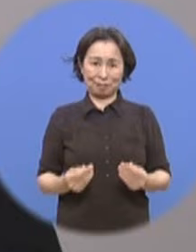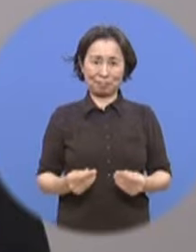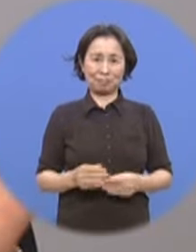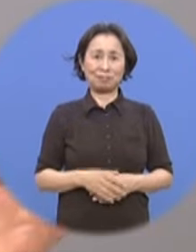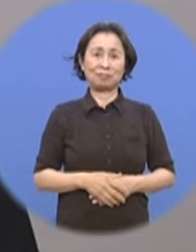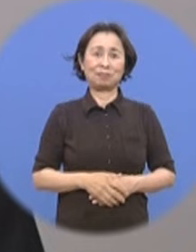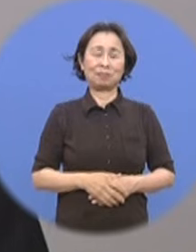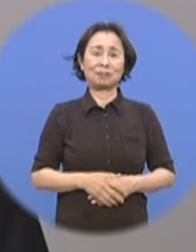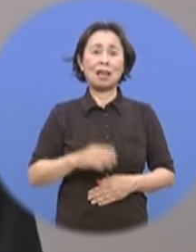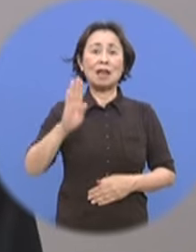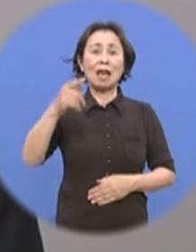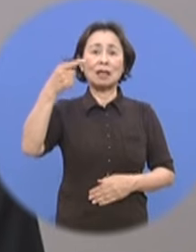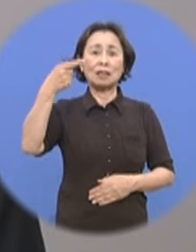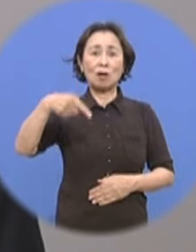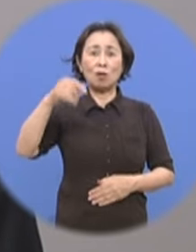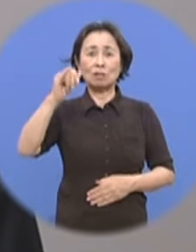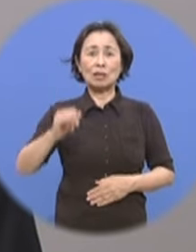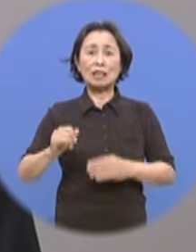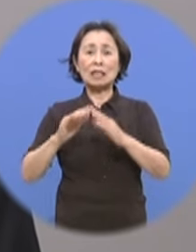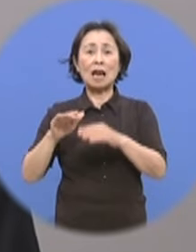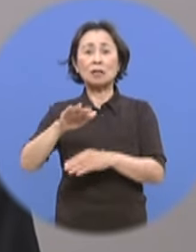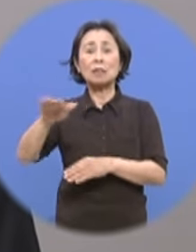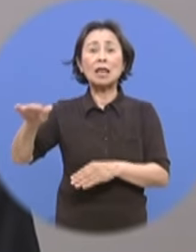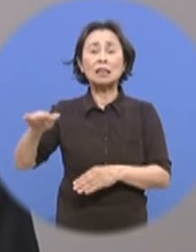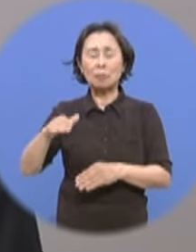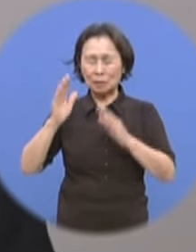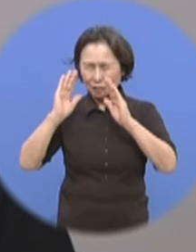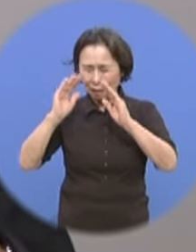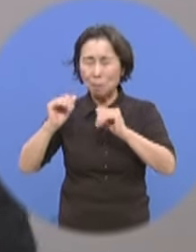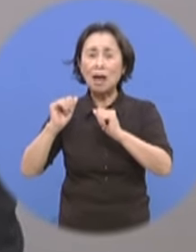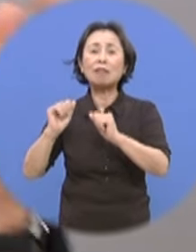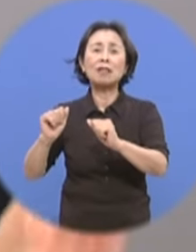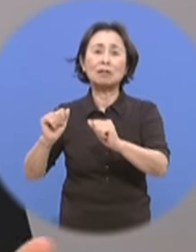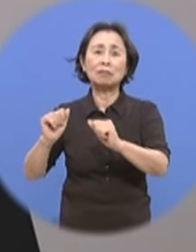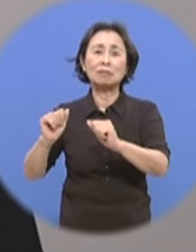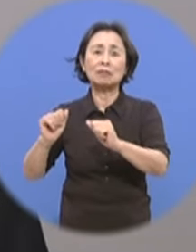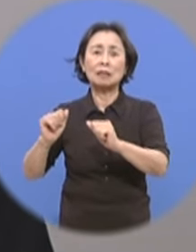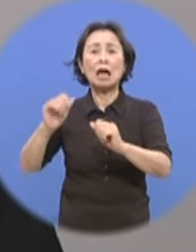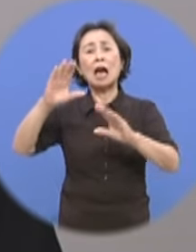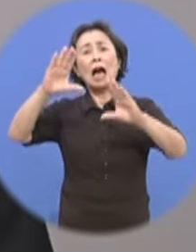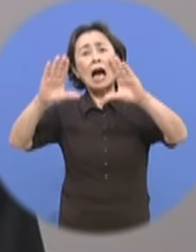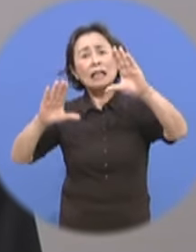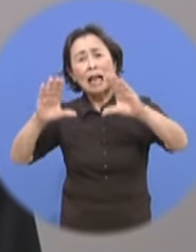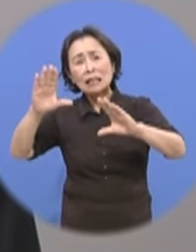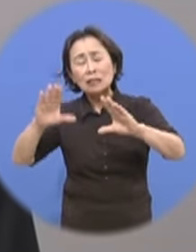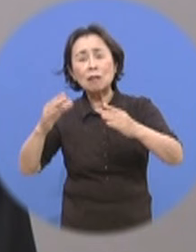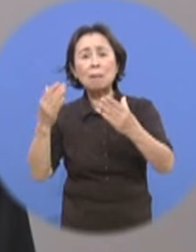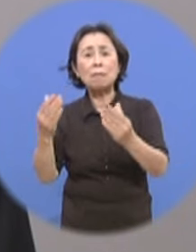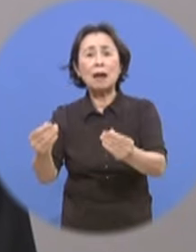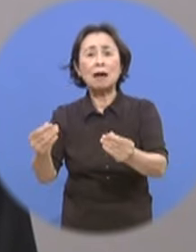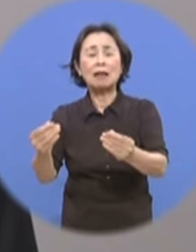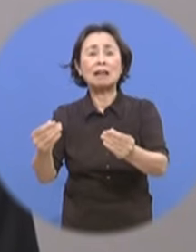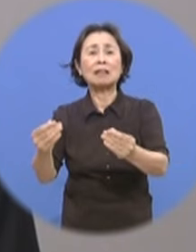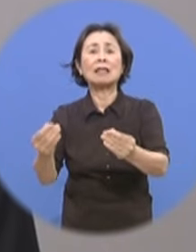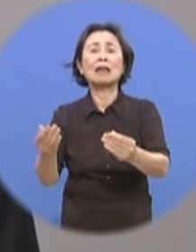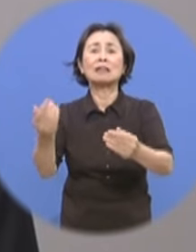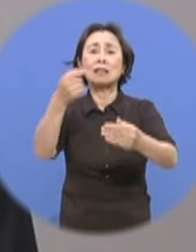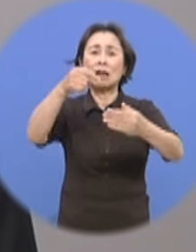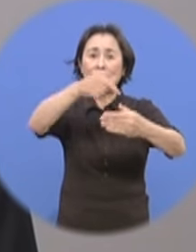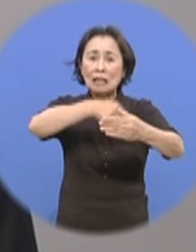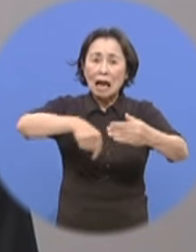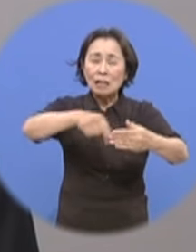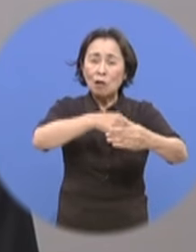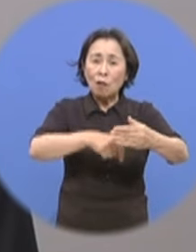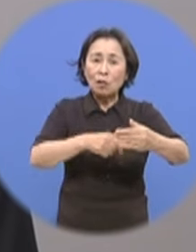た県の教育委員会の方もすごく一生懸命やられていてもう形はできていると思うんですあとはその中身の